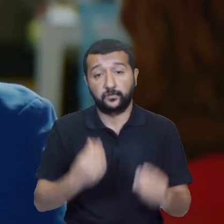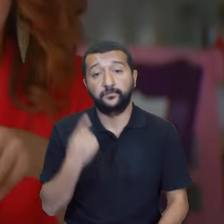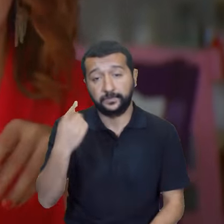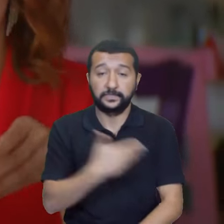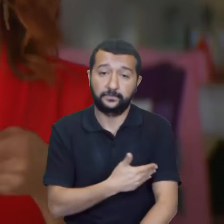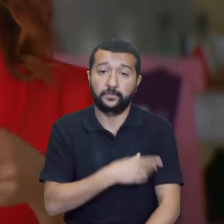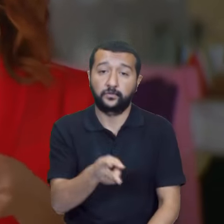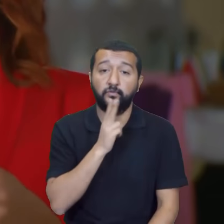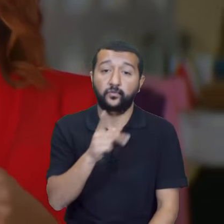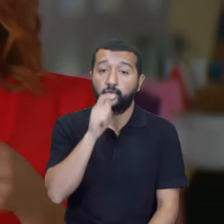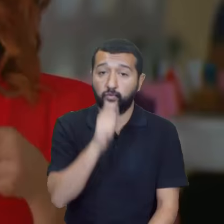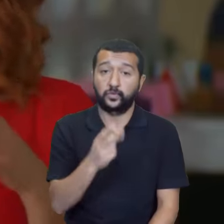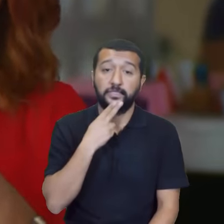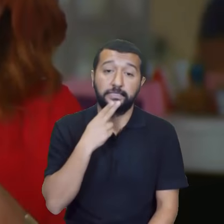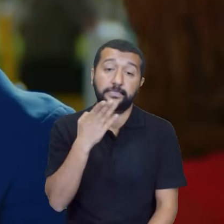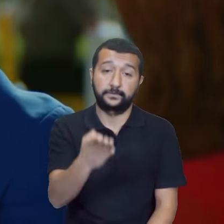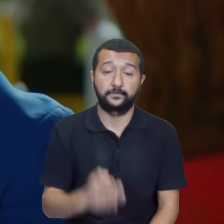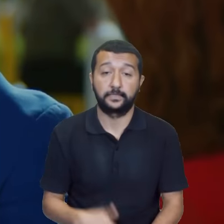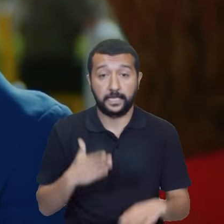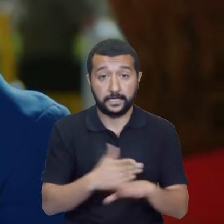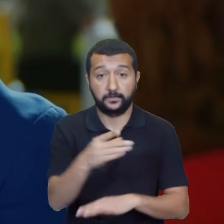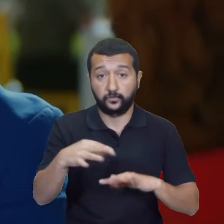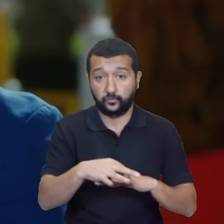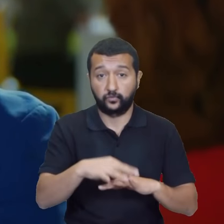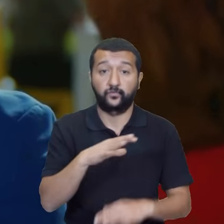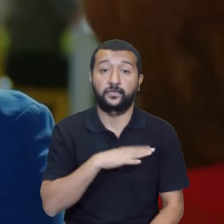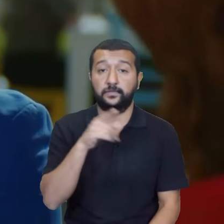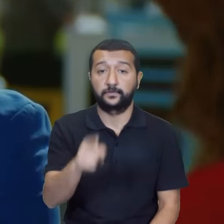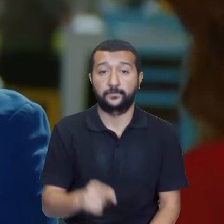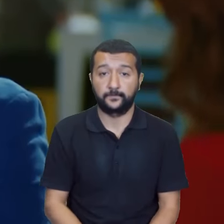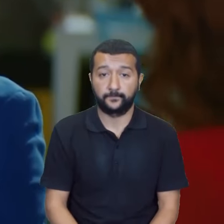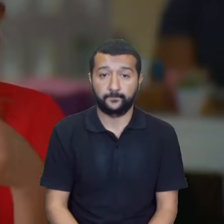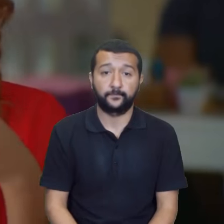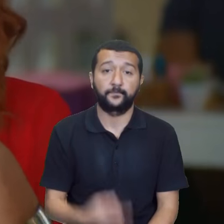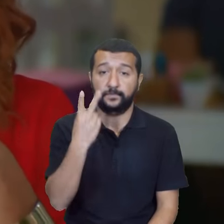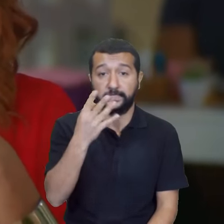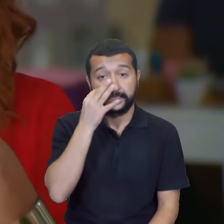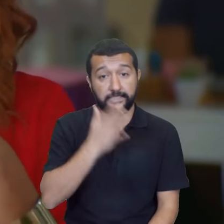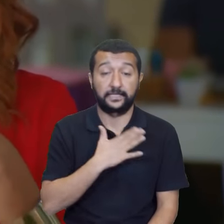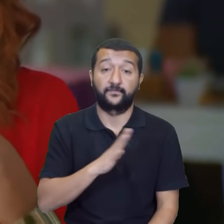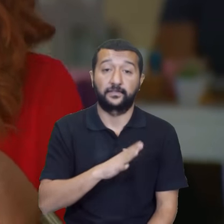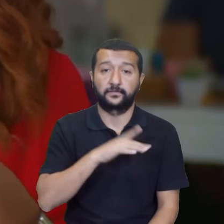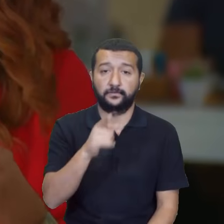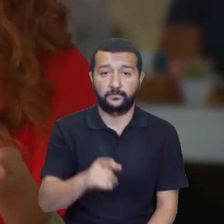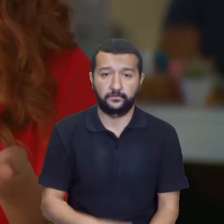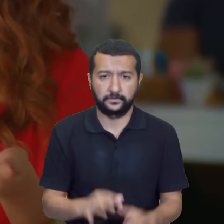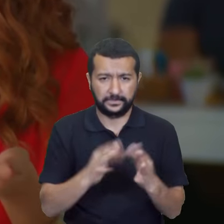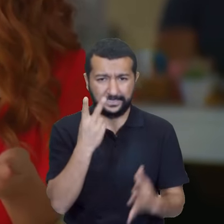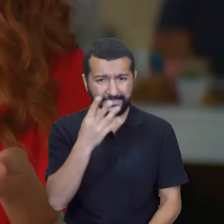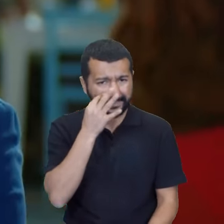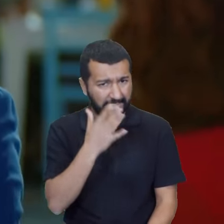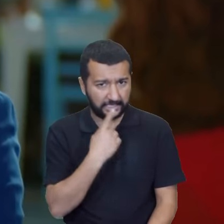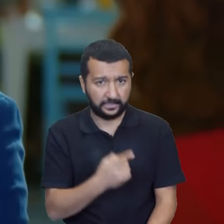bir zahmet. Sonuçta sözlü kızsın sen yani. Artık yüzük taşıyorsun. İki canlısın yani. İki